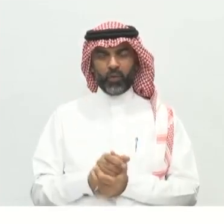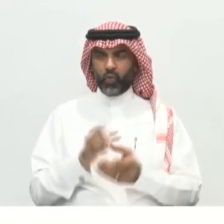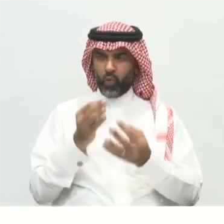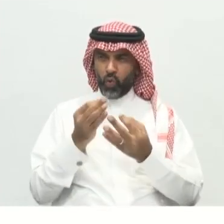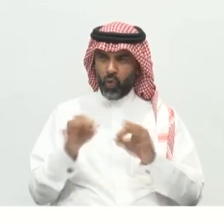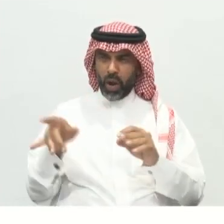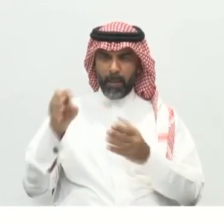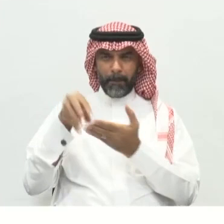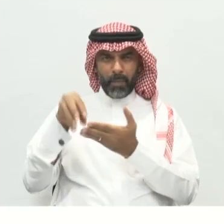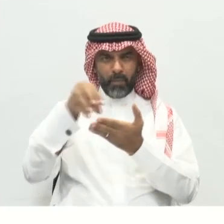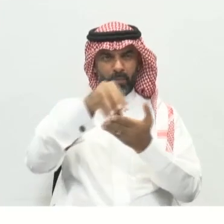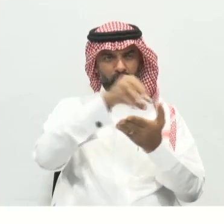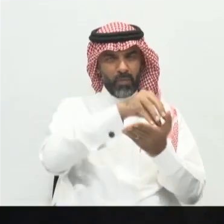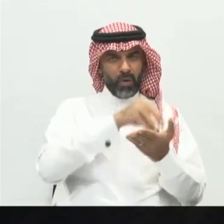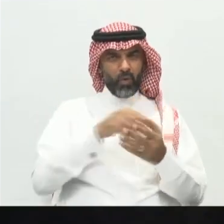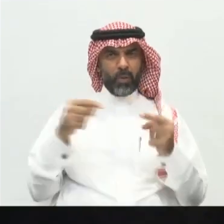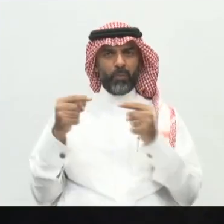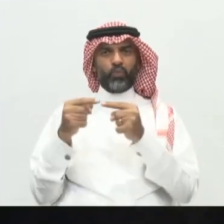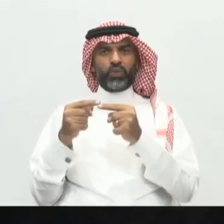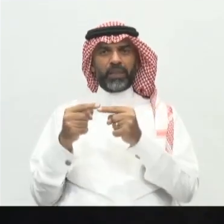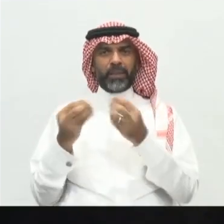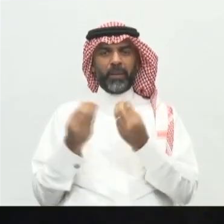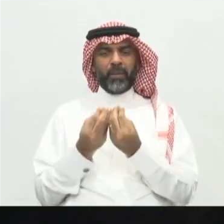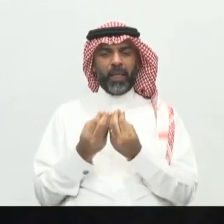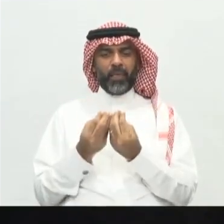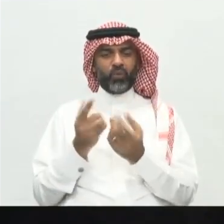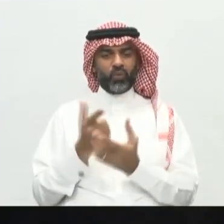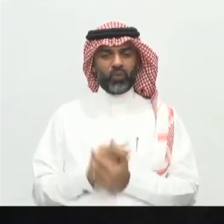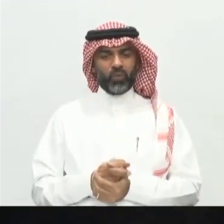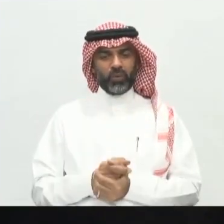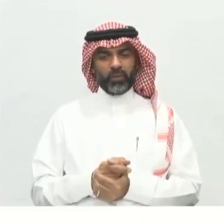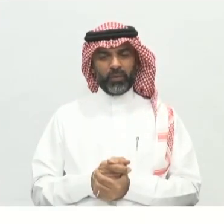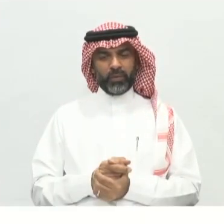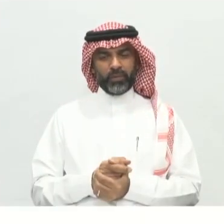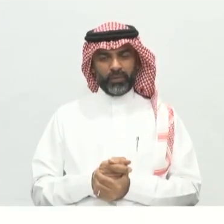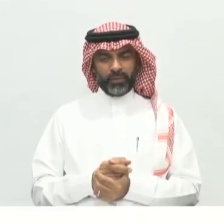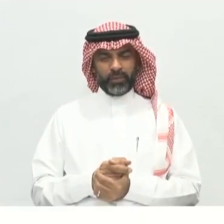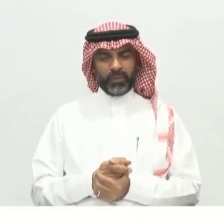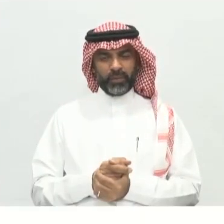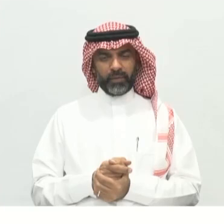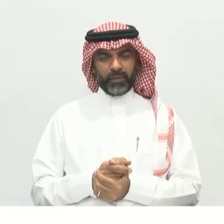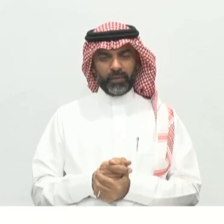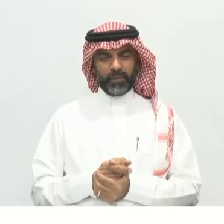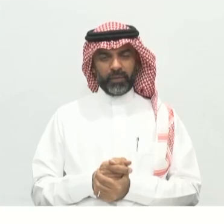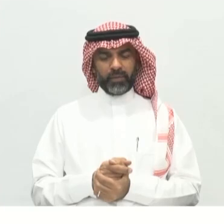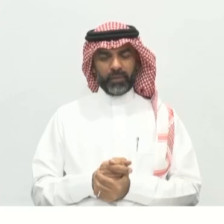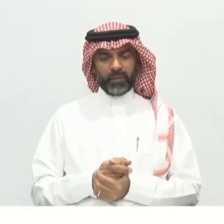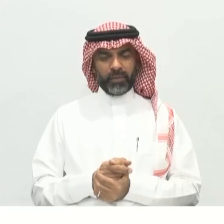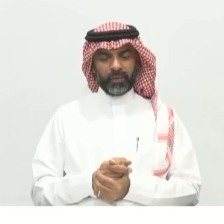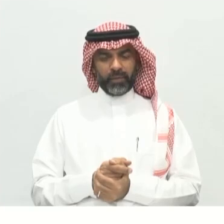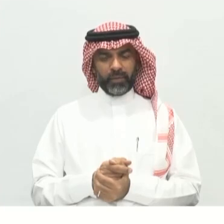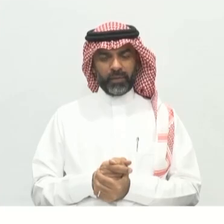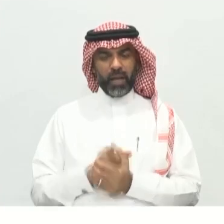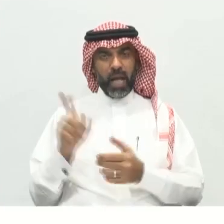متصله نتذكر معا طريقه وضع هذا القيد سنقوم بولفر هذا القيد سنقوم باضافه